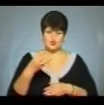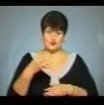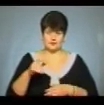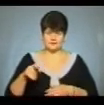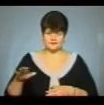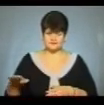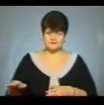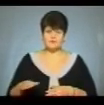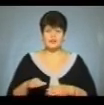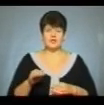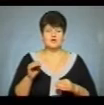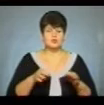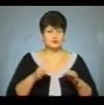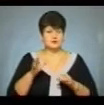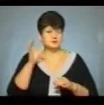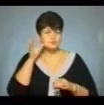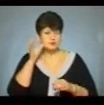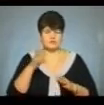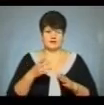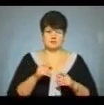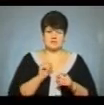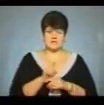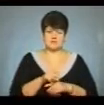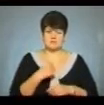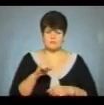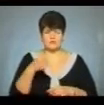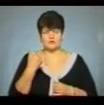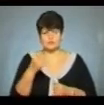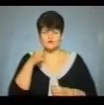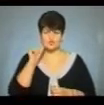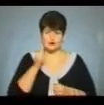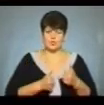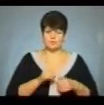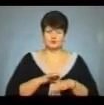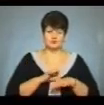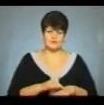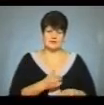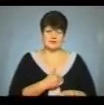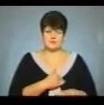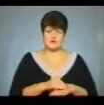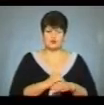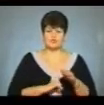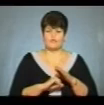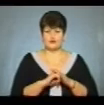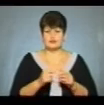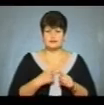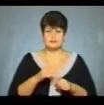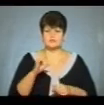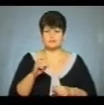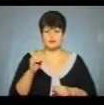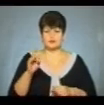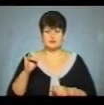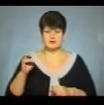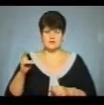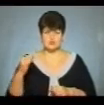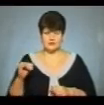Журі прослуховували їх та визначали переможців сьогодні та вчора. Конкурс проходить з ініціативи благодійного фонду імені Соломії Крушельницької